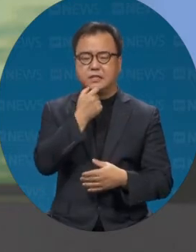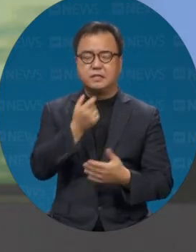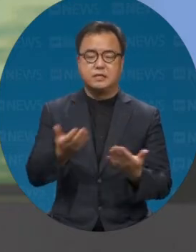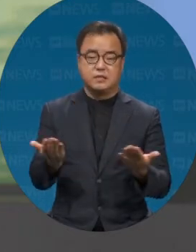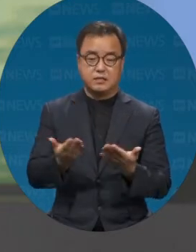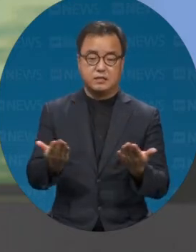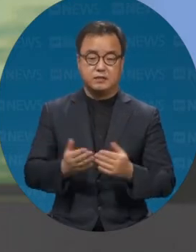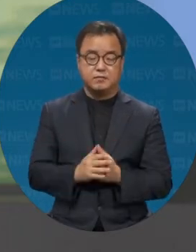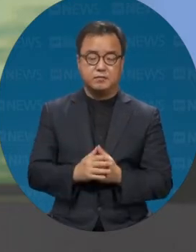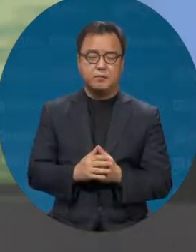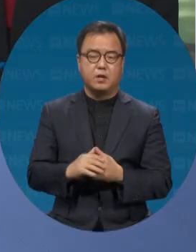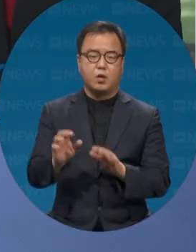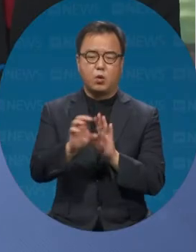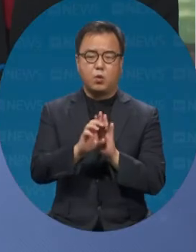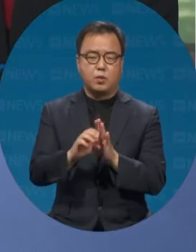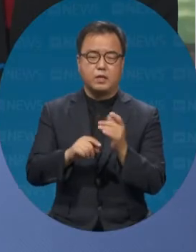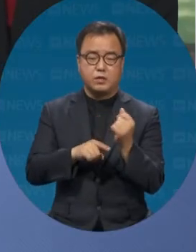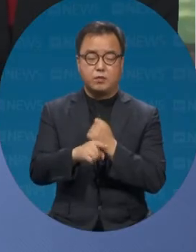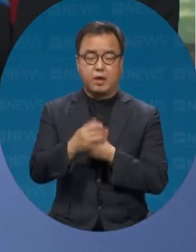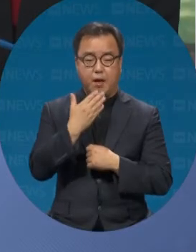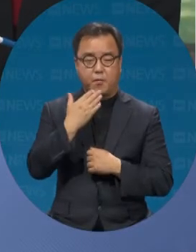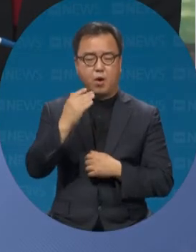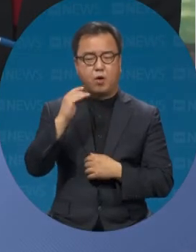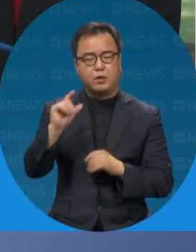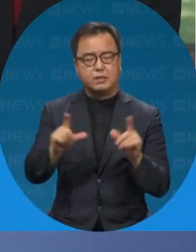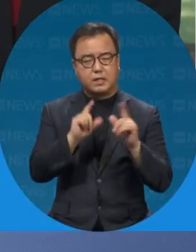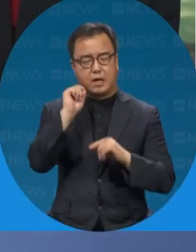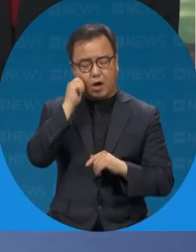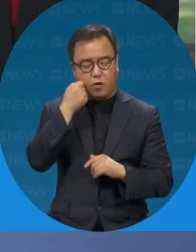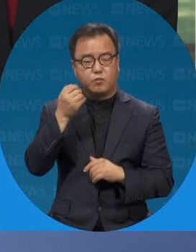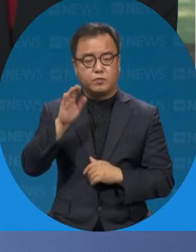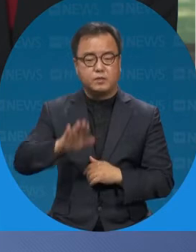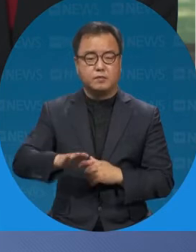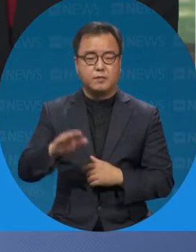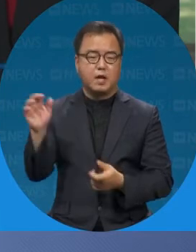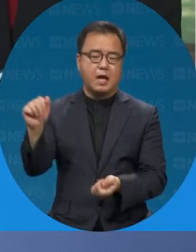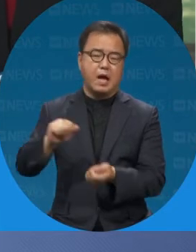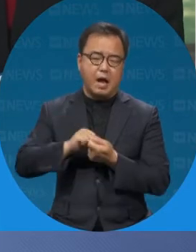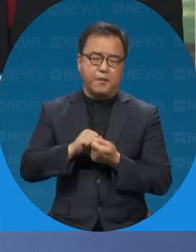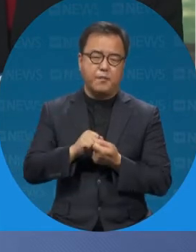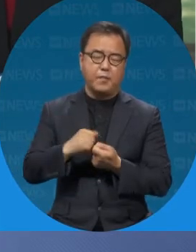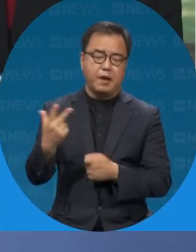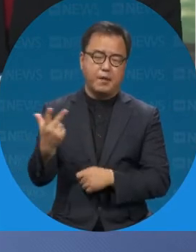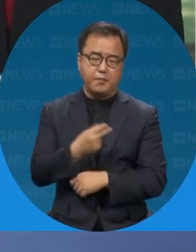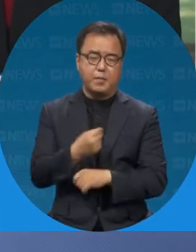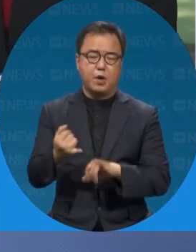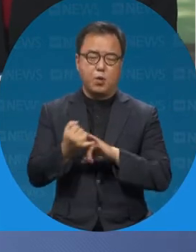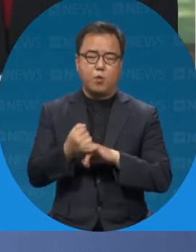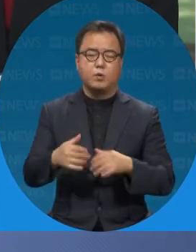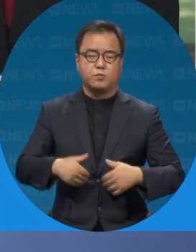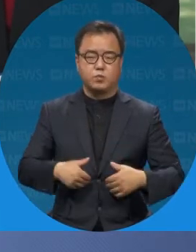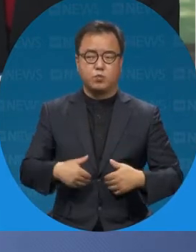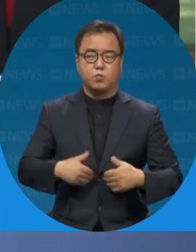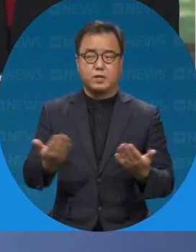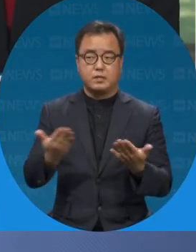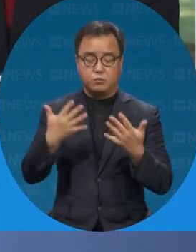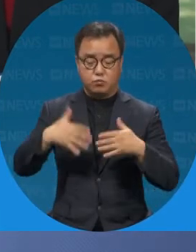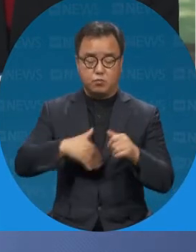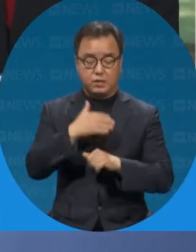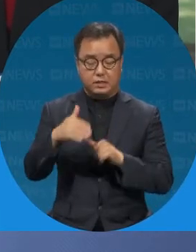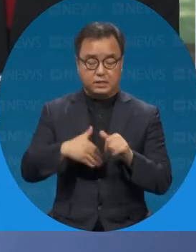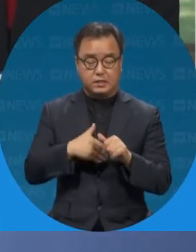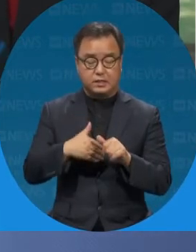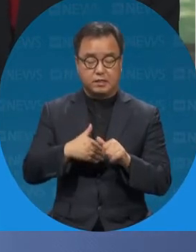이 코로나로 먹고 살기가 힘들어졌다지만 감염 우려와 백신 접종을 필수로 해야 되는 근무 요건 등이 이 통학버스